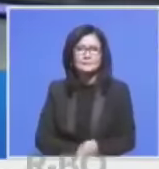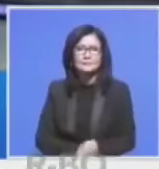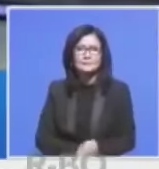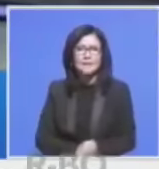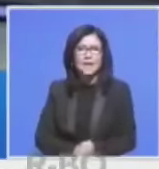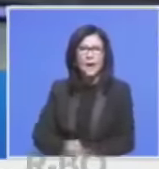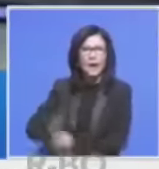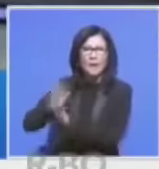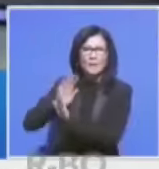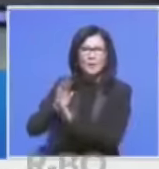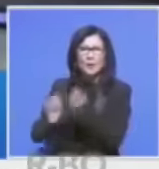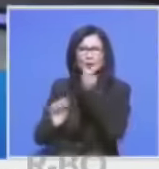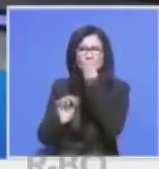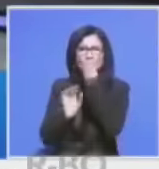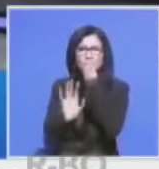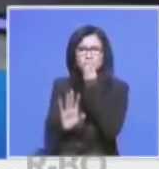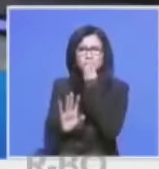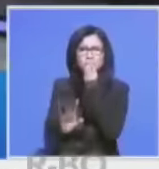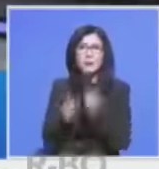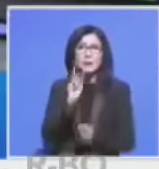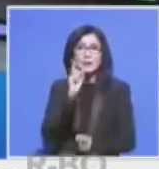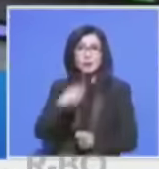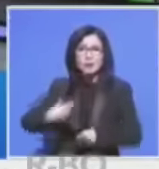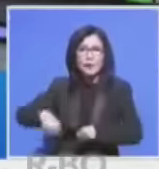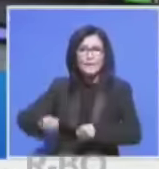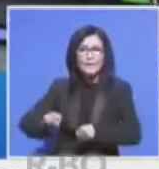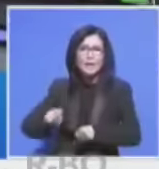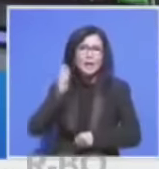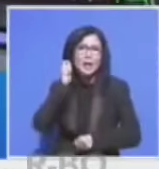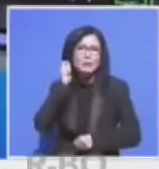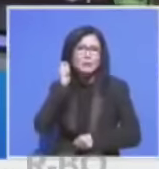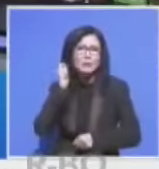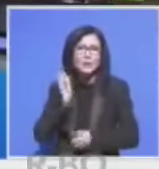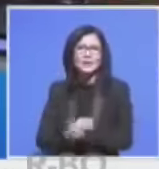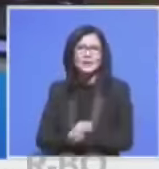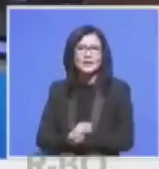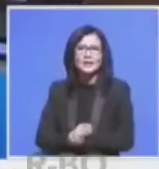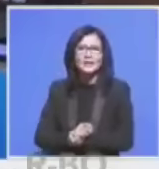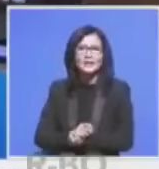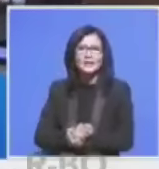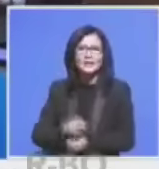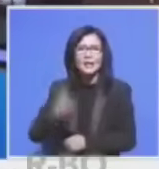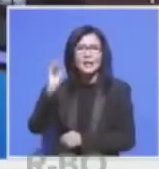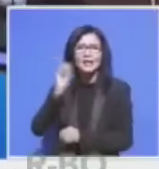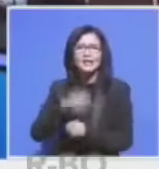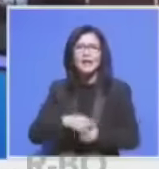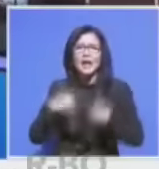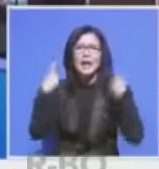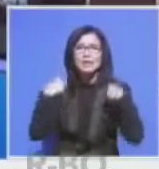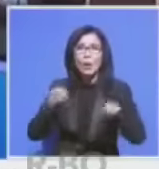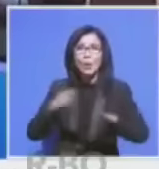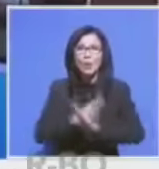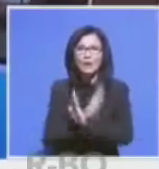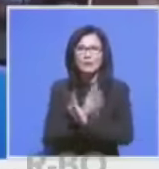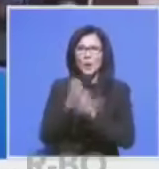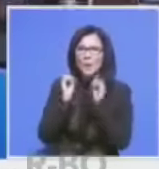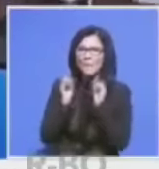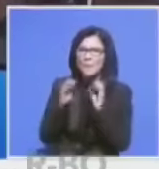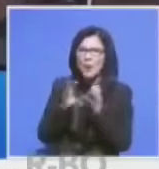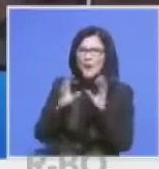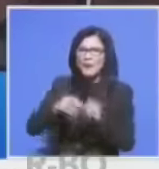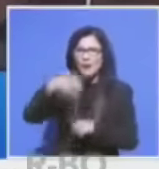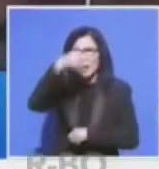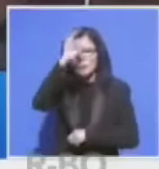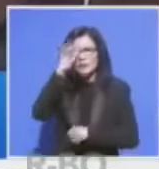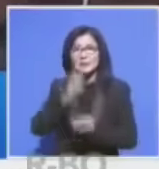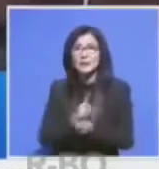Menolak ditilang saat razia, seorang pengendara perempuan di Probolinggo, Jawa Timur memaki petugas kepolisian. Sementara itu dari Labuan Batu, Sumatera